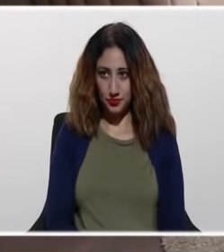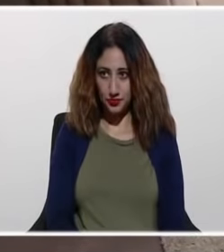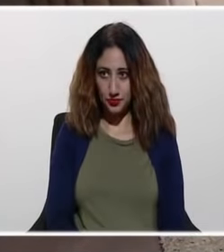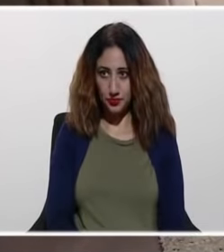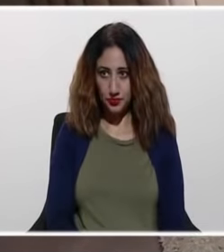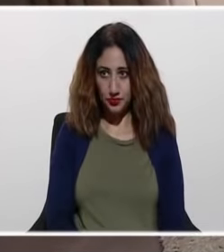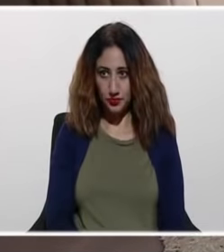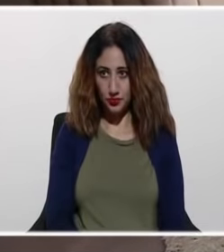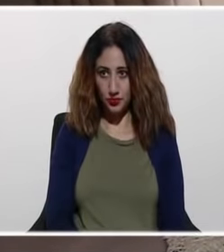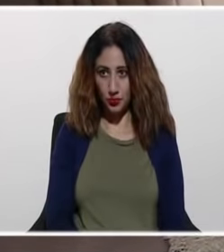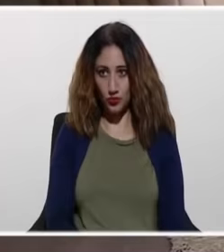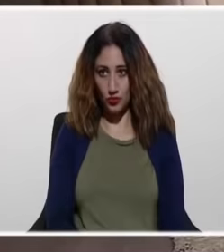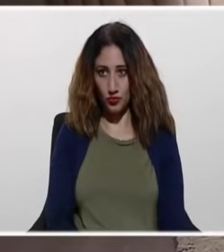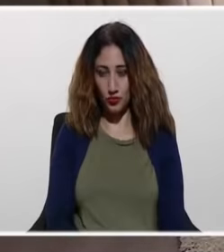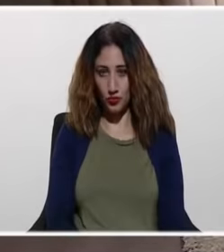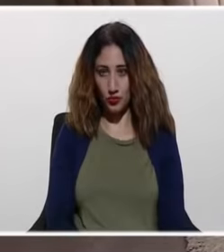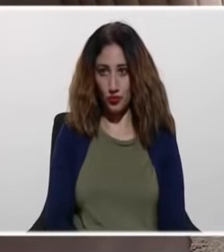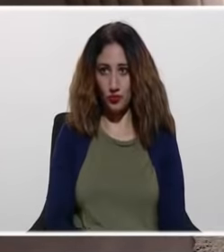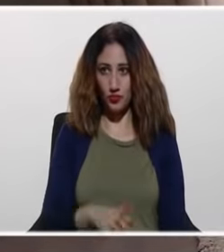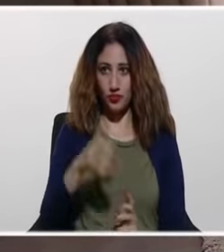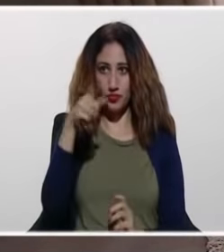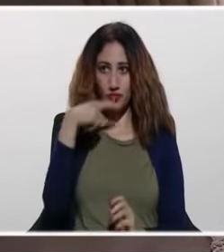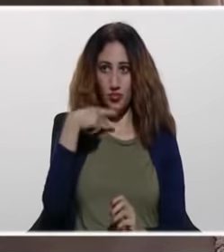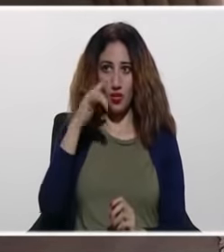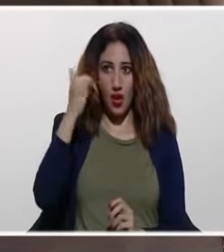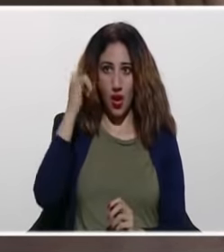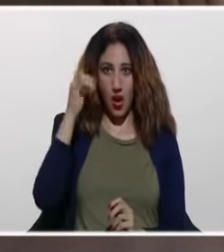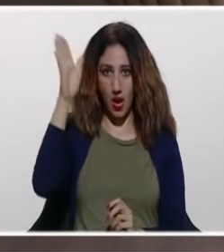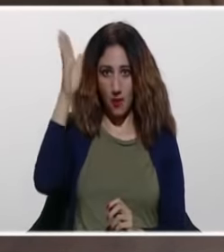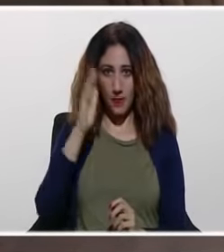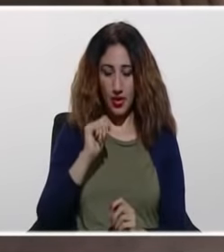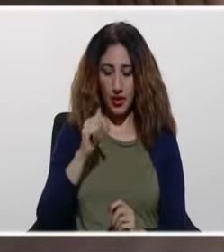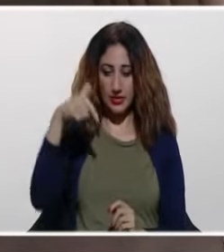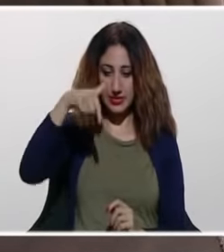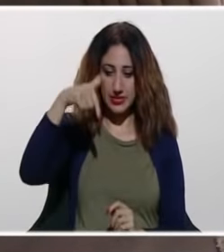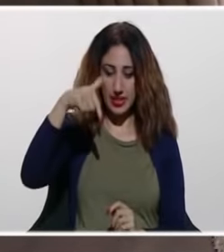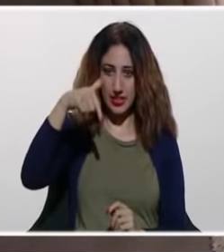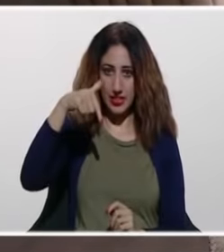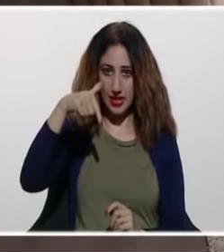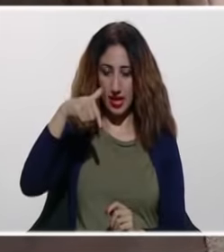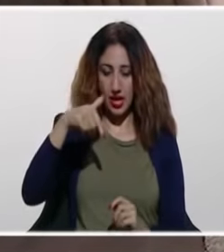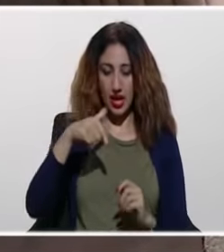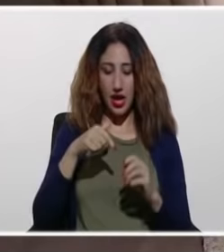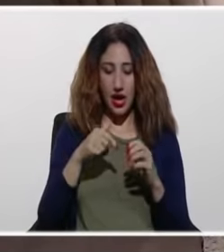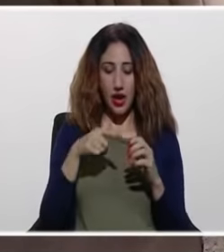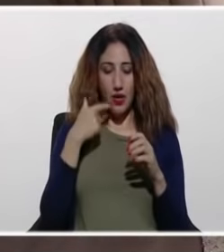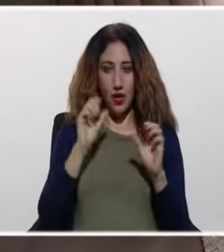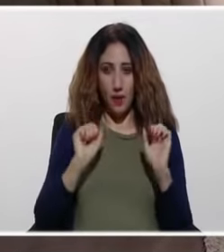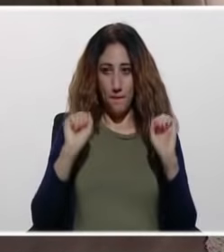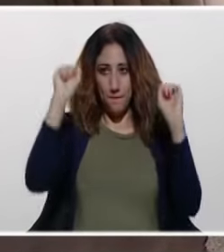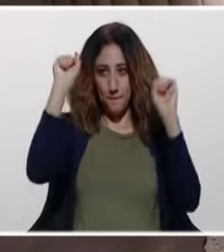البطوله بتاعت اقوى امراه عربيه اللي انا حضرتها دي كان فيها ست العاب. في حمل الجريح ما بشيل حد واجري